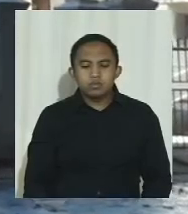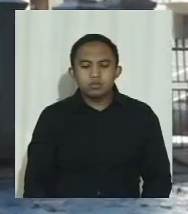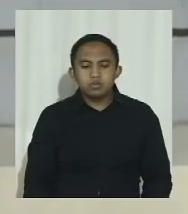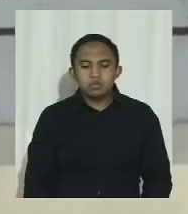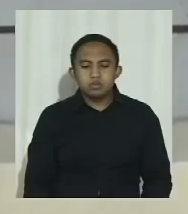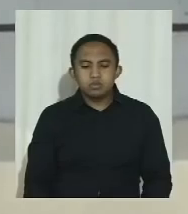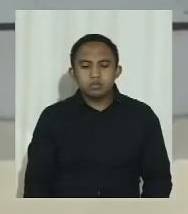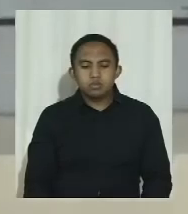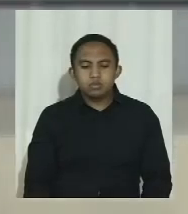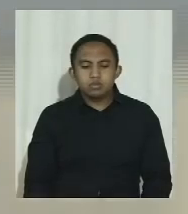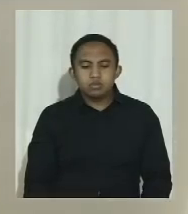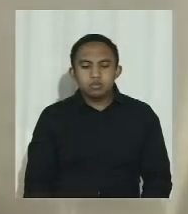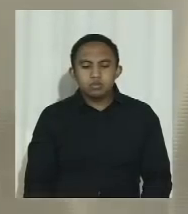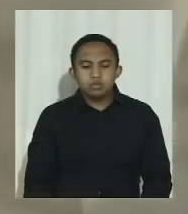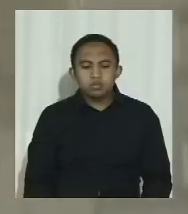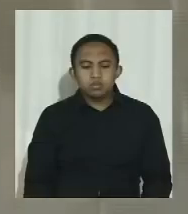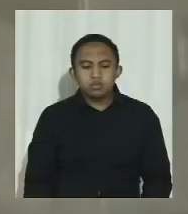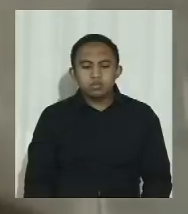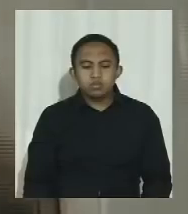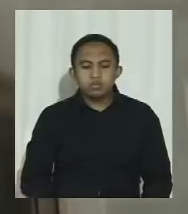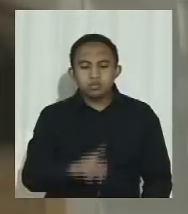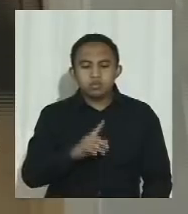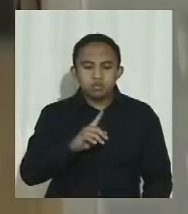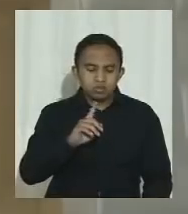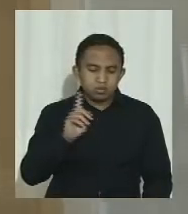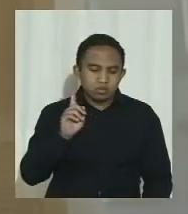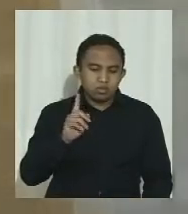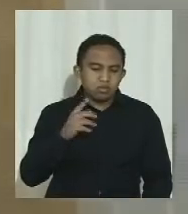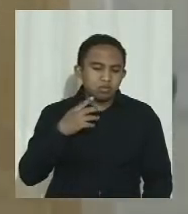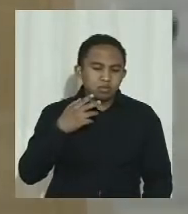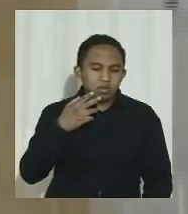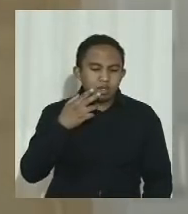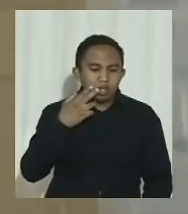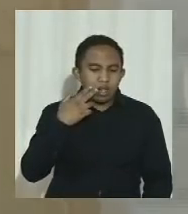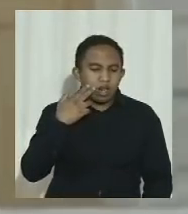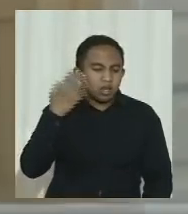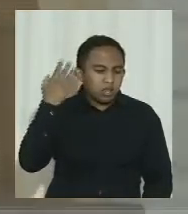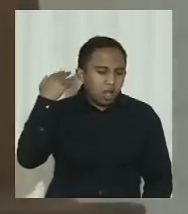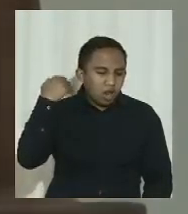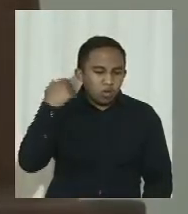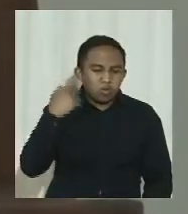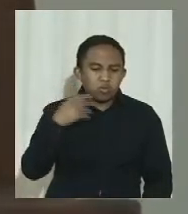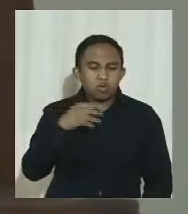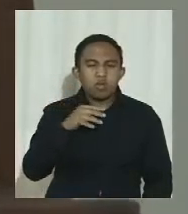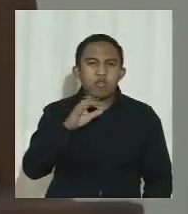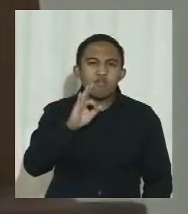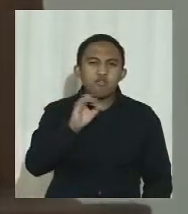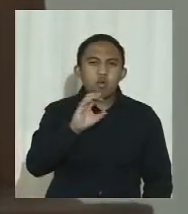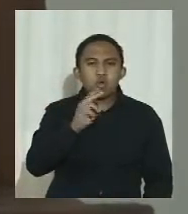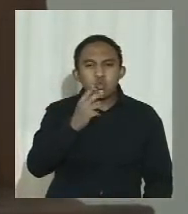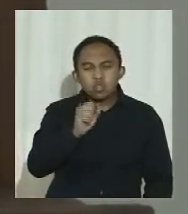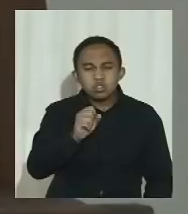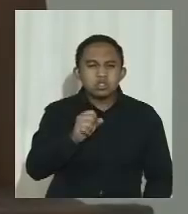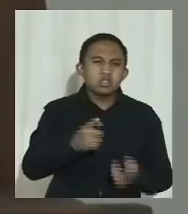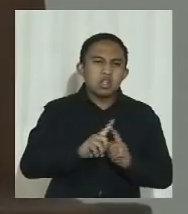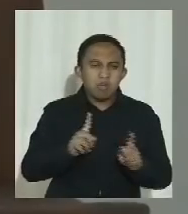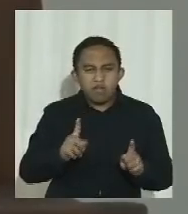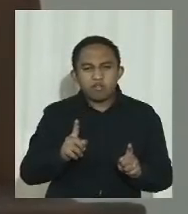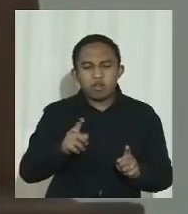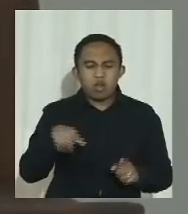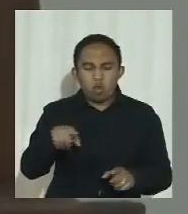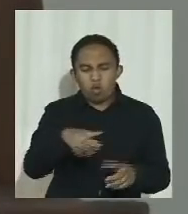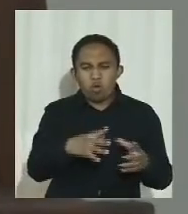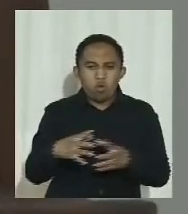Mandimby ny fampiratiana nahitana ny sary nalainy Jacques Faublé ny sanganasany East Focus ivondronan'ireo mpakasary